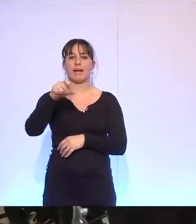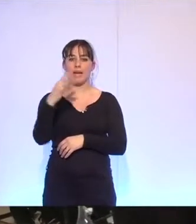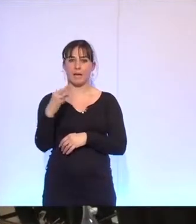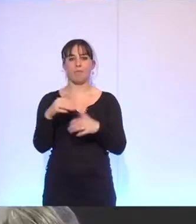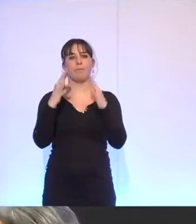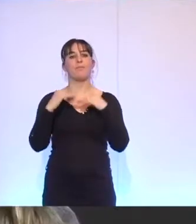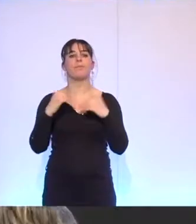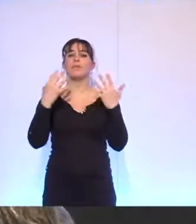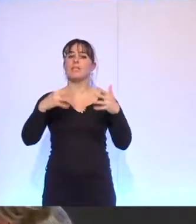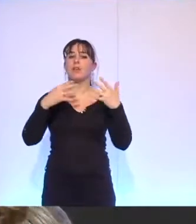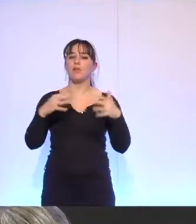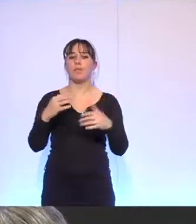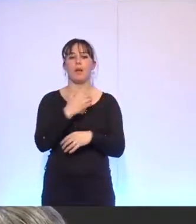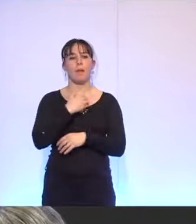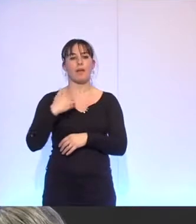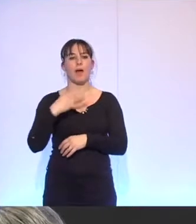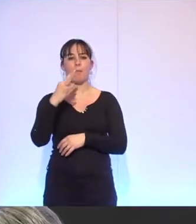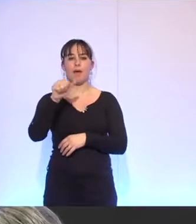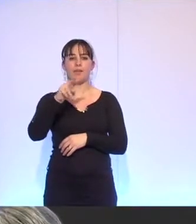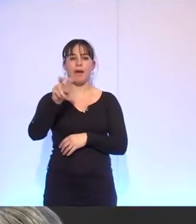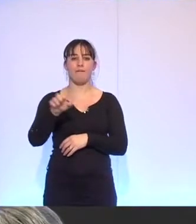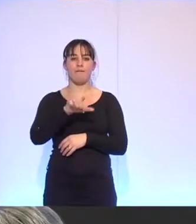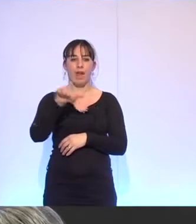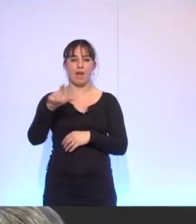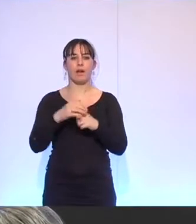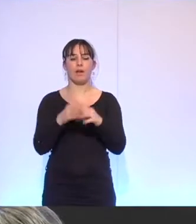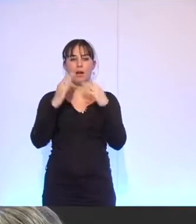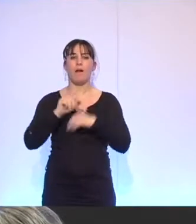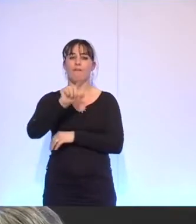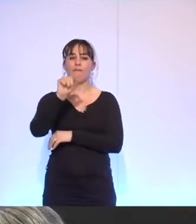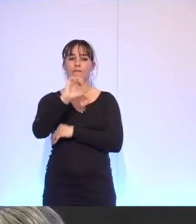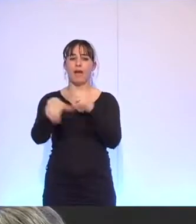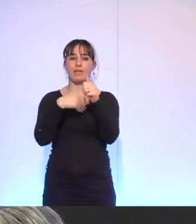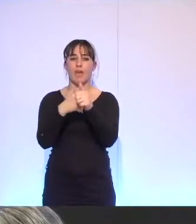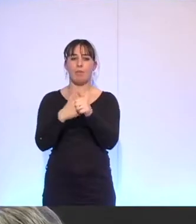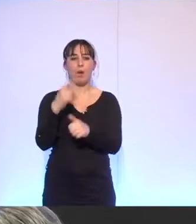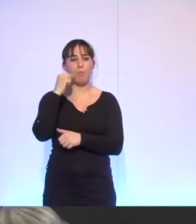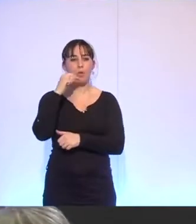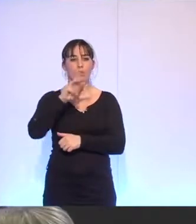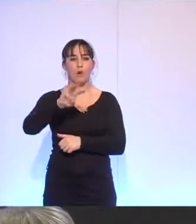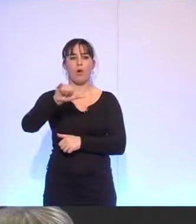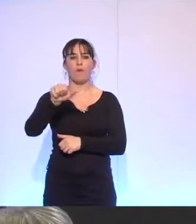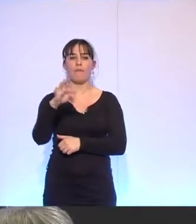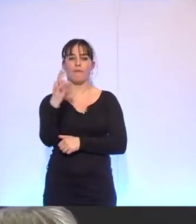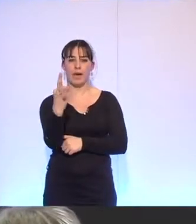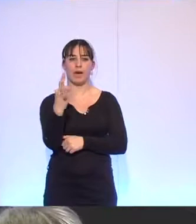Dix-neuvième adjointe, Maude Tavel. Et vingtième adjoint, Jacques Viard.